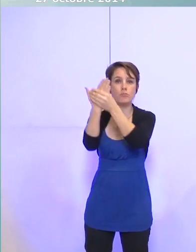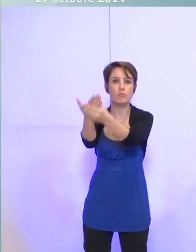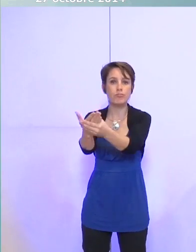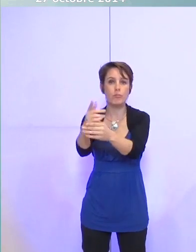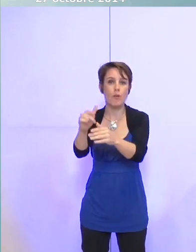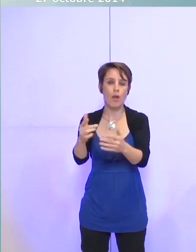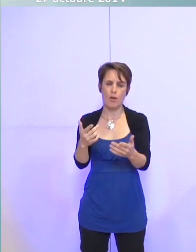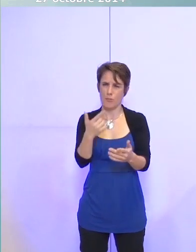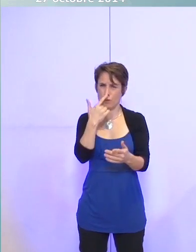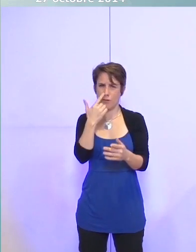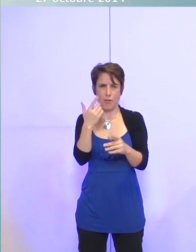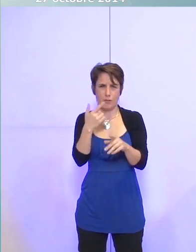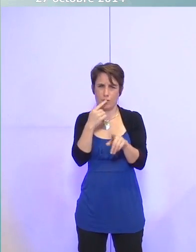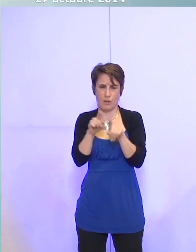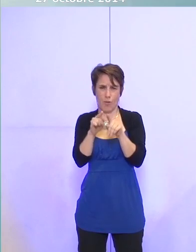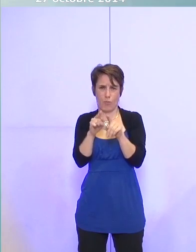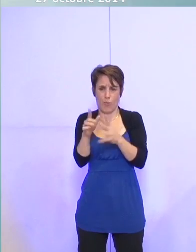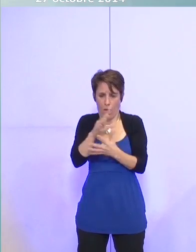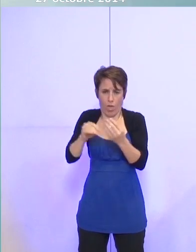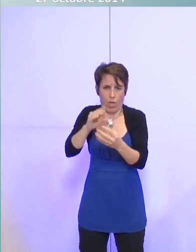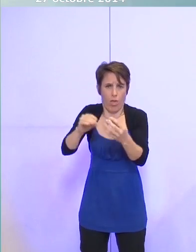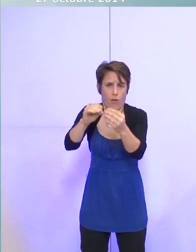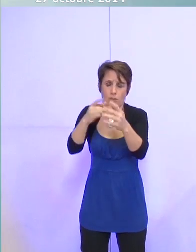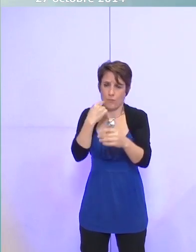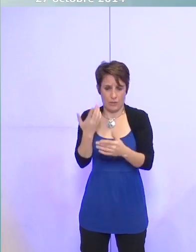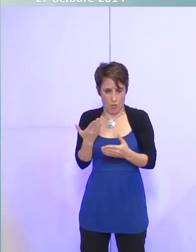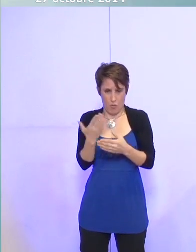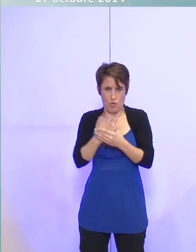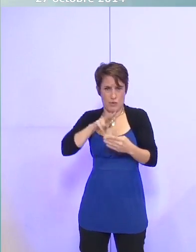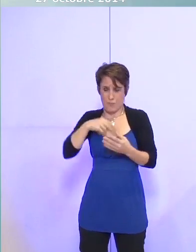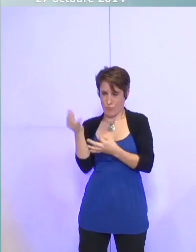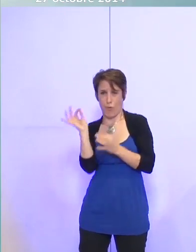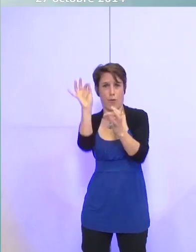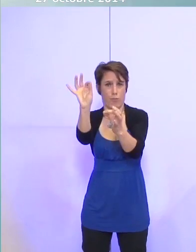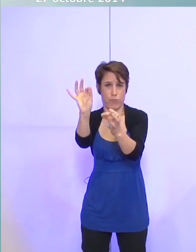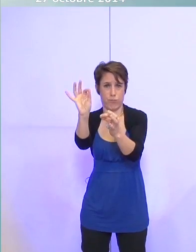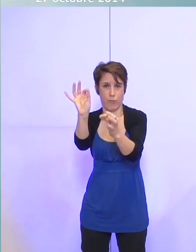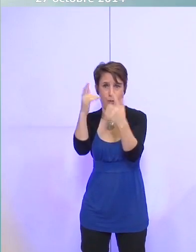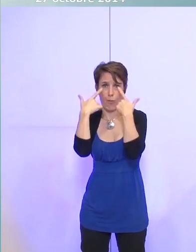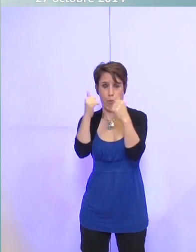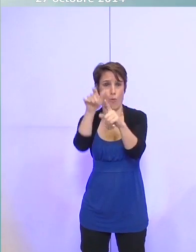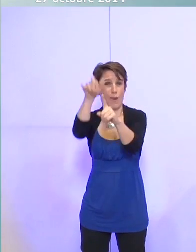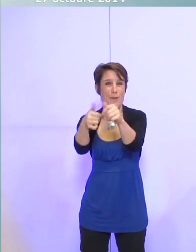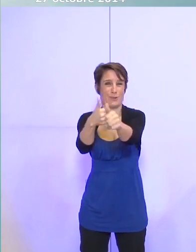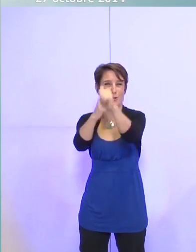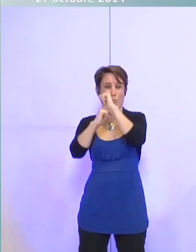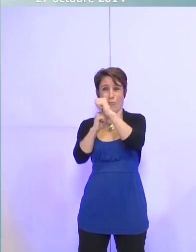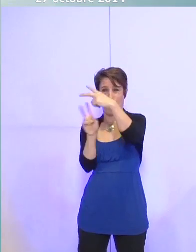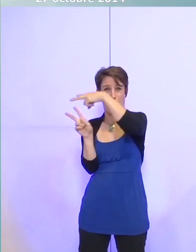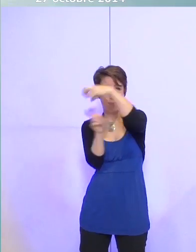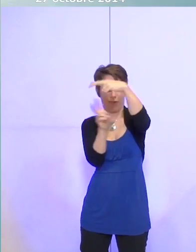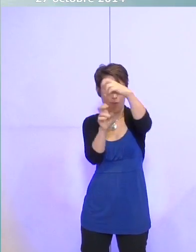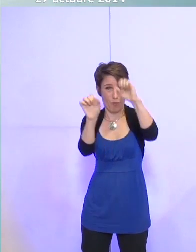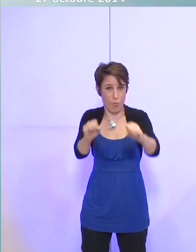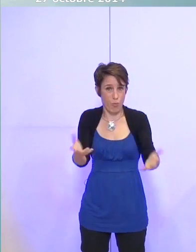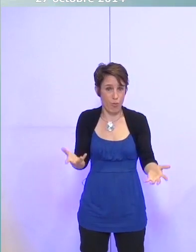de cache-cache pendant un moment. Vous dévoilez au plaignant l'ensemble de votre ligne de défense et vous mettez de